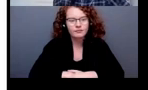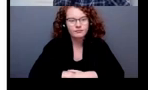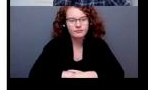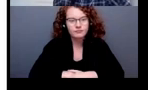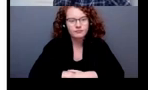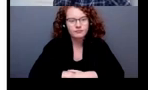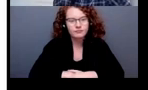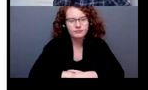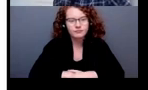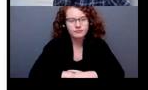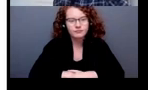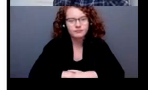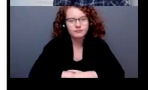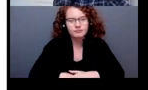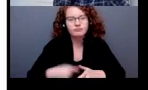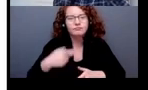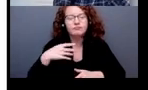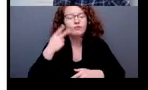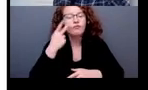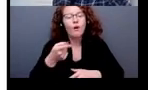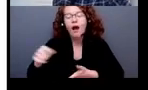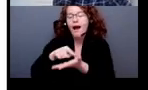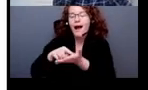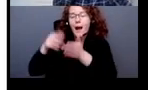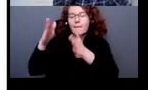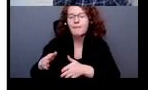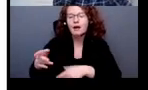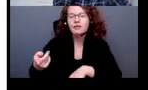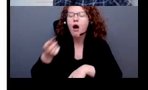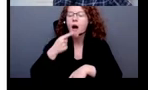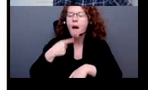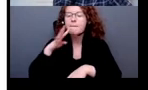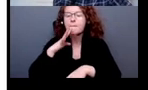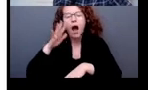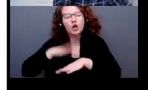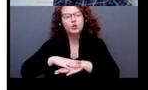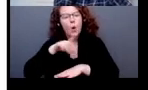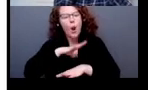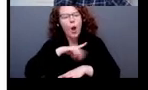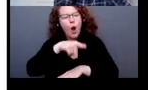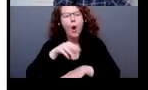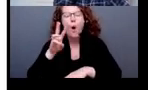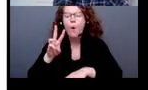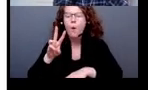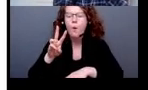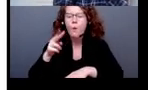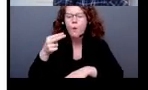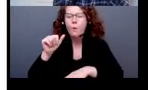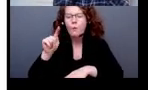dont un des réparateurs évoquait un groupe WhatsApp qu'il utilisait